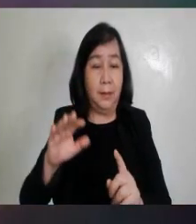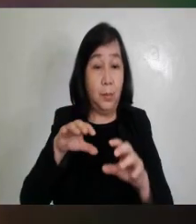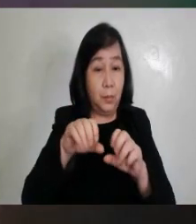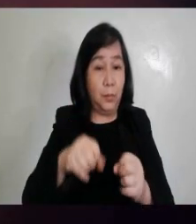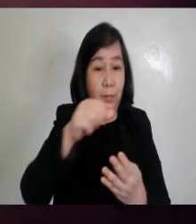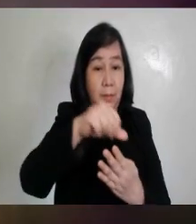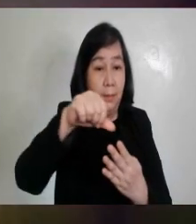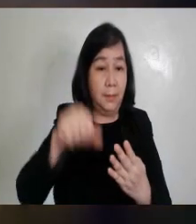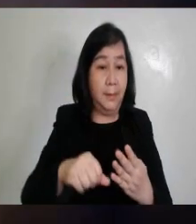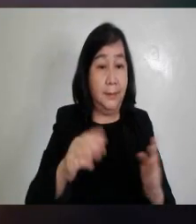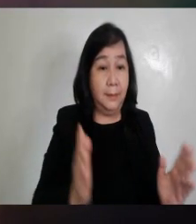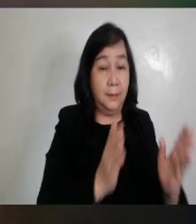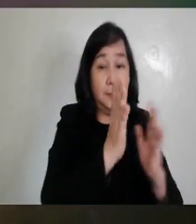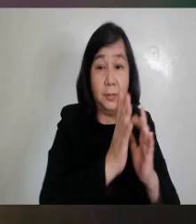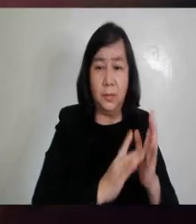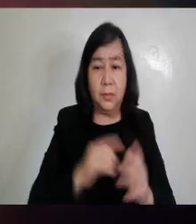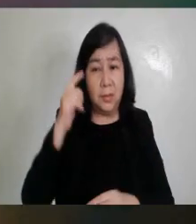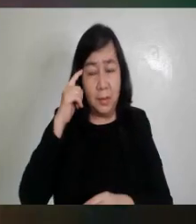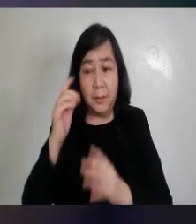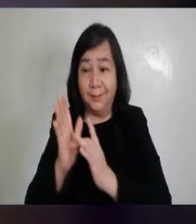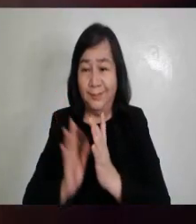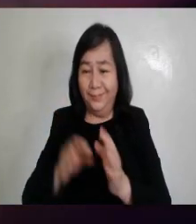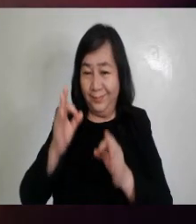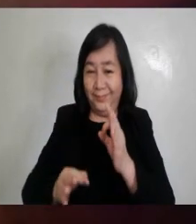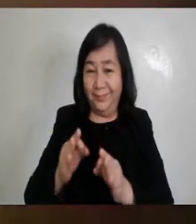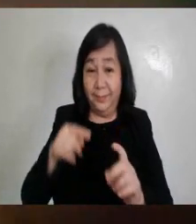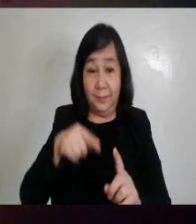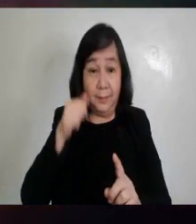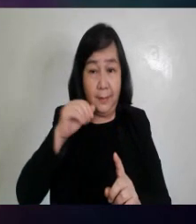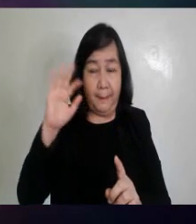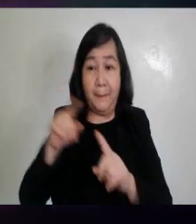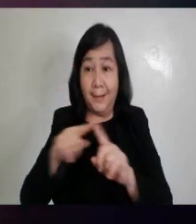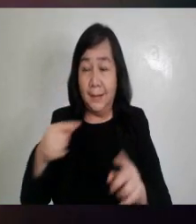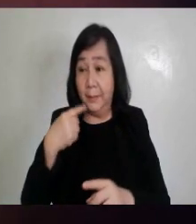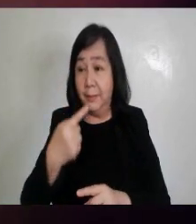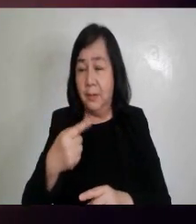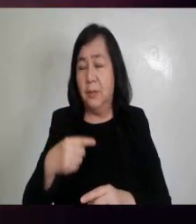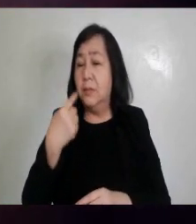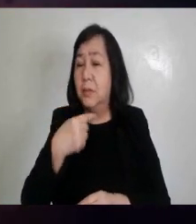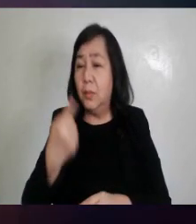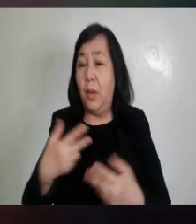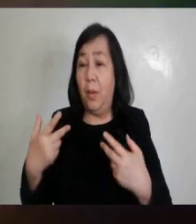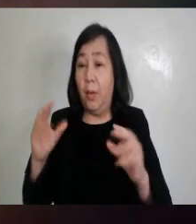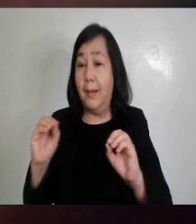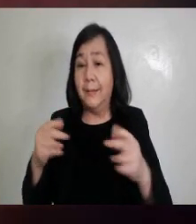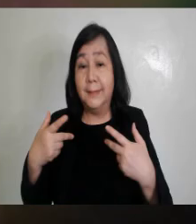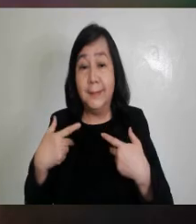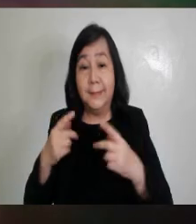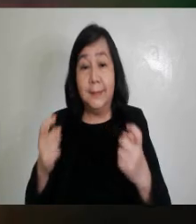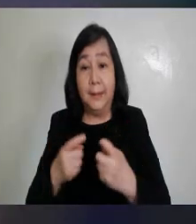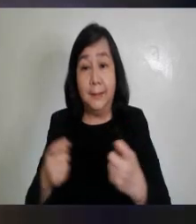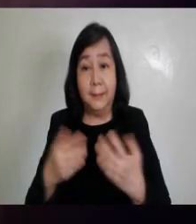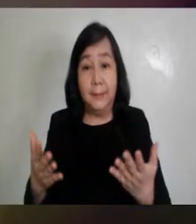babaeng nahuling nangangalunya. Inakala nilang hahatulan siya ni Jesus. Ngunit sa halip, sinabi niya, ang sino mang walang kasalanan ang